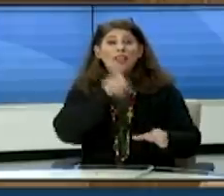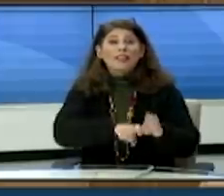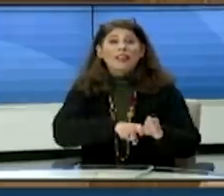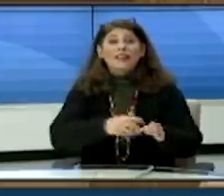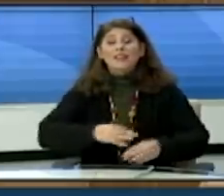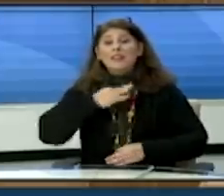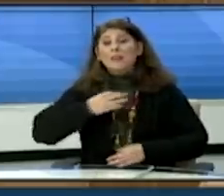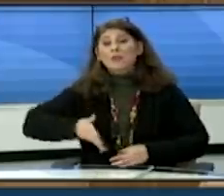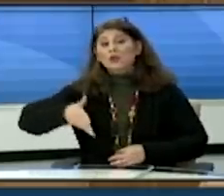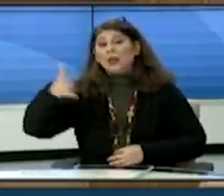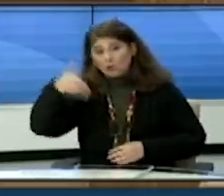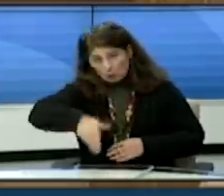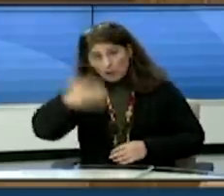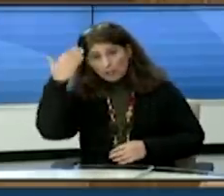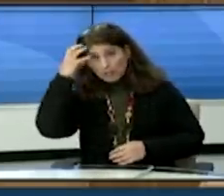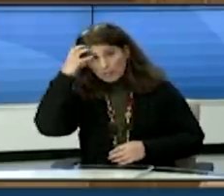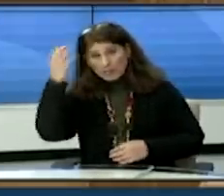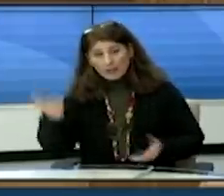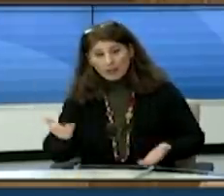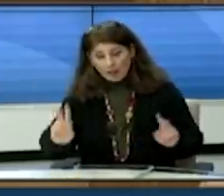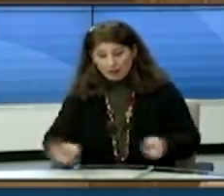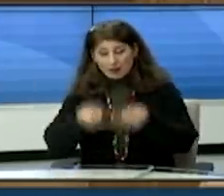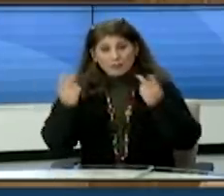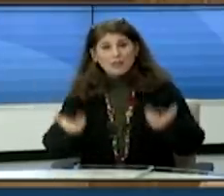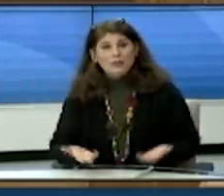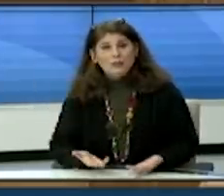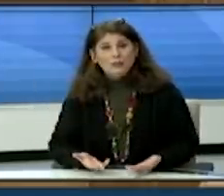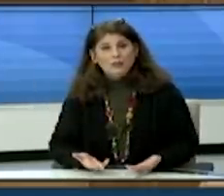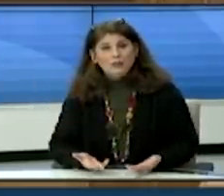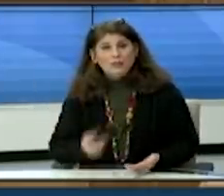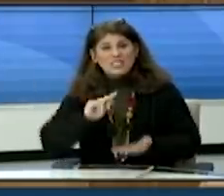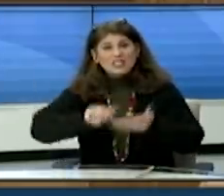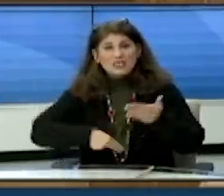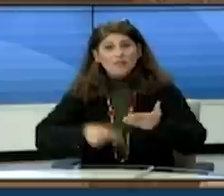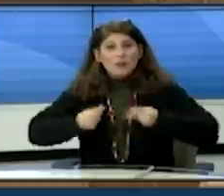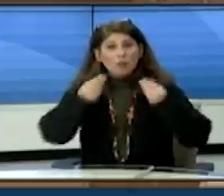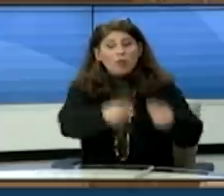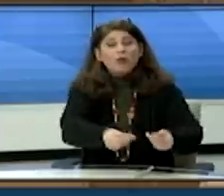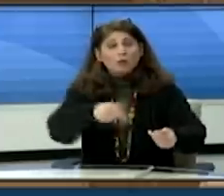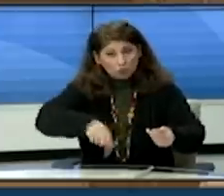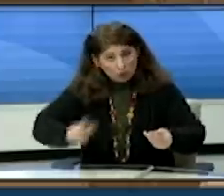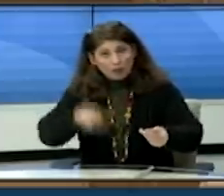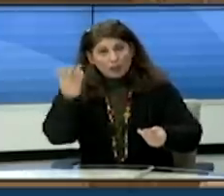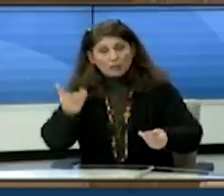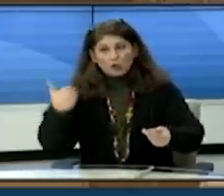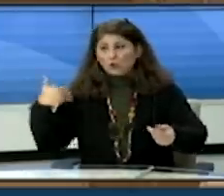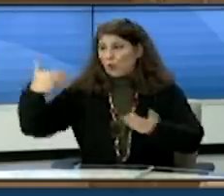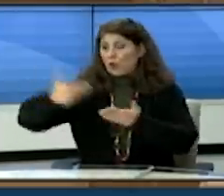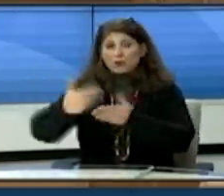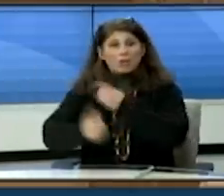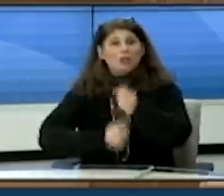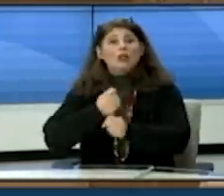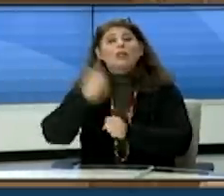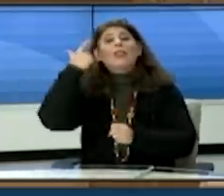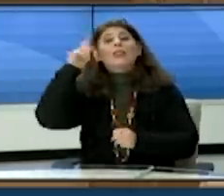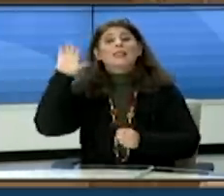εταιρείας, κύριε Μητσοτάκη. Τώρα ανακαλύψατε τις συμβάσεις παραχώρησης. Τόσα χρόνια